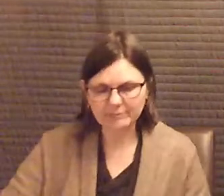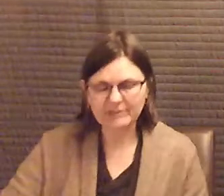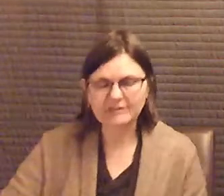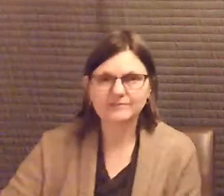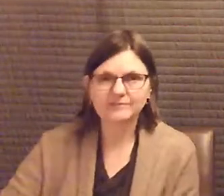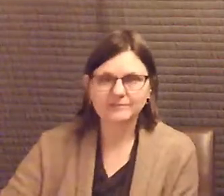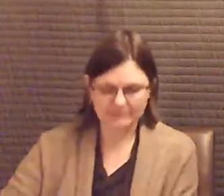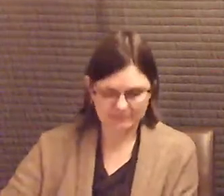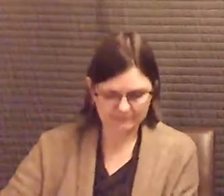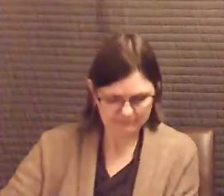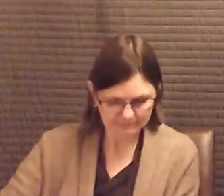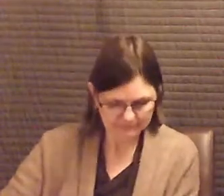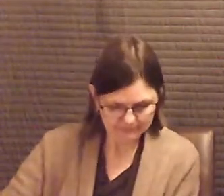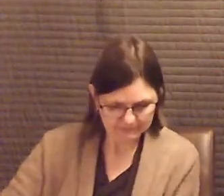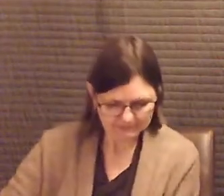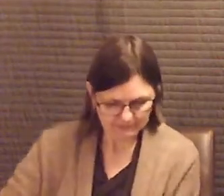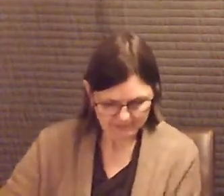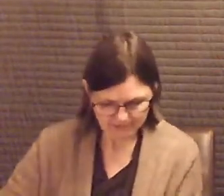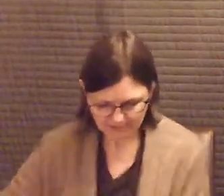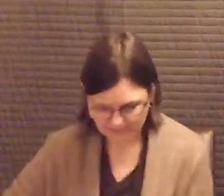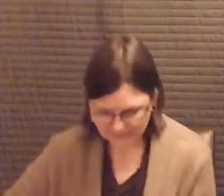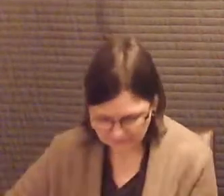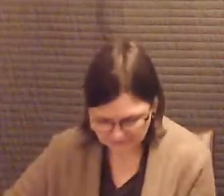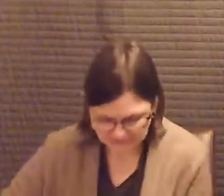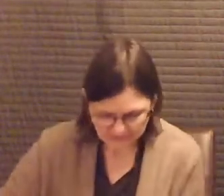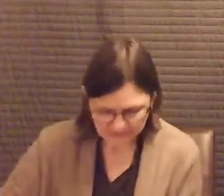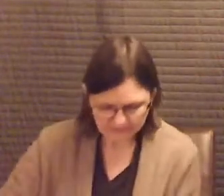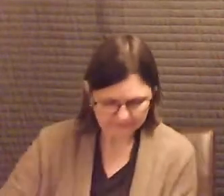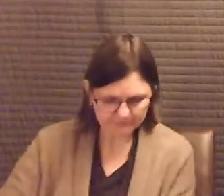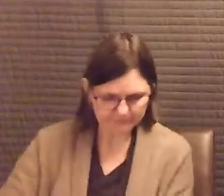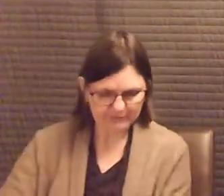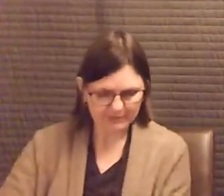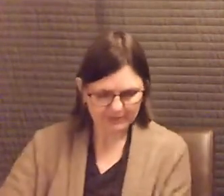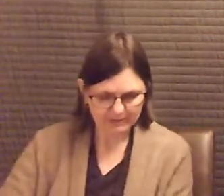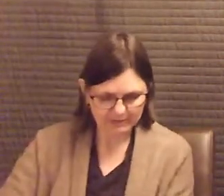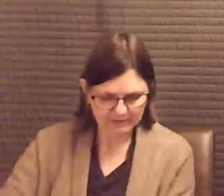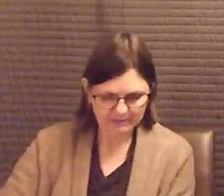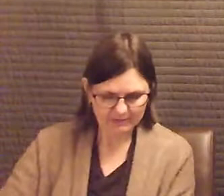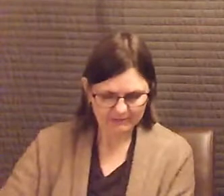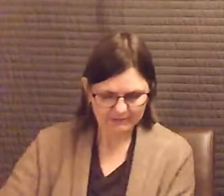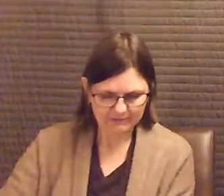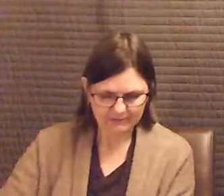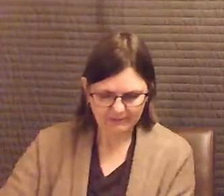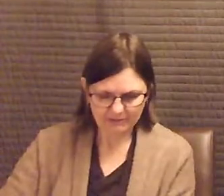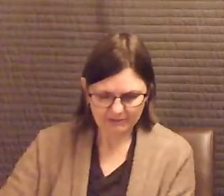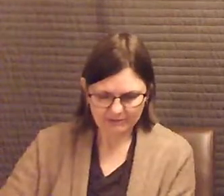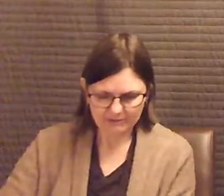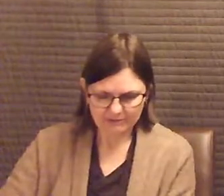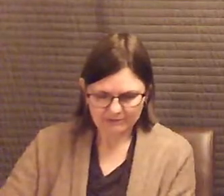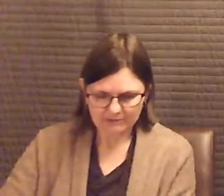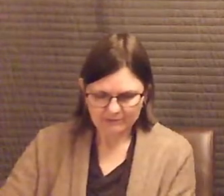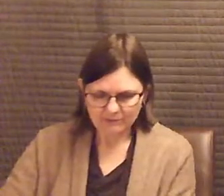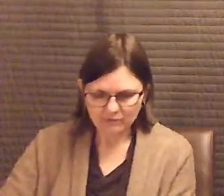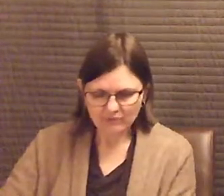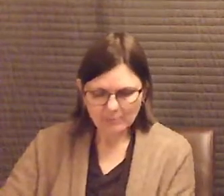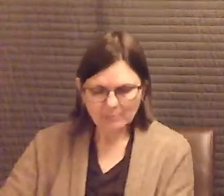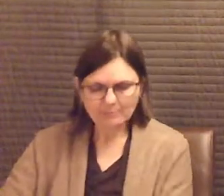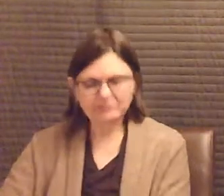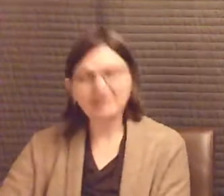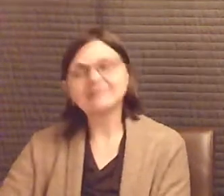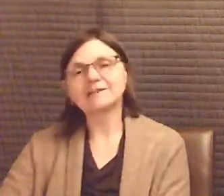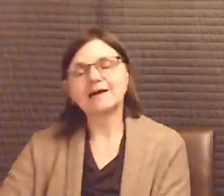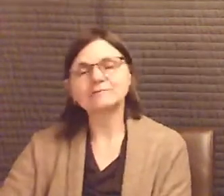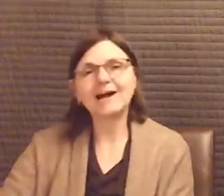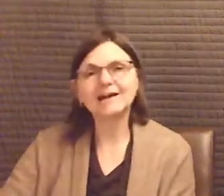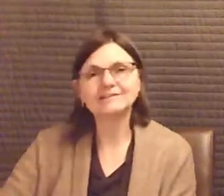begon te bidden en is de spullen hoogheid van die ik hem ophangen of wit kool gio homme een